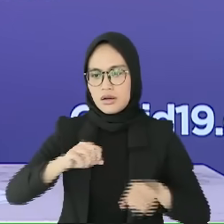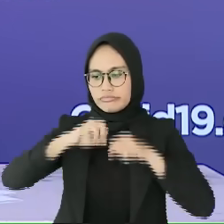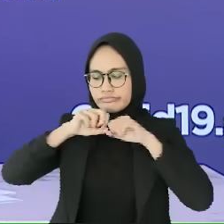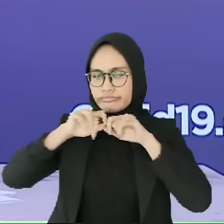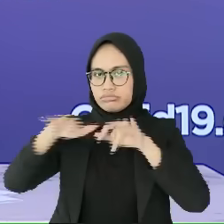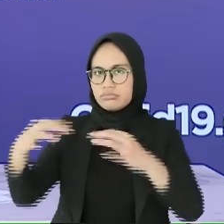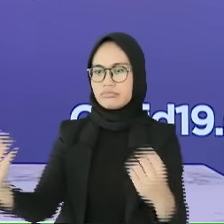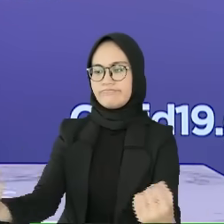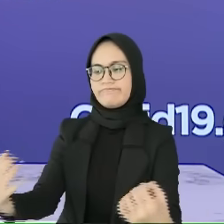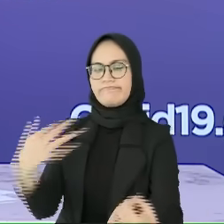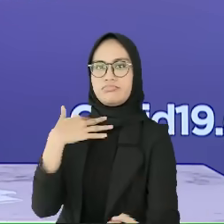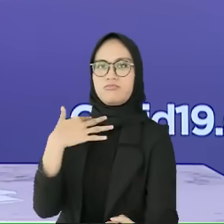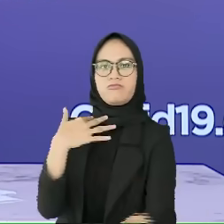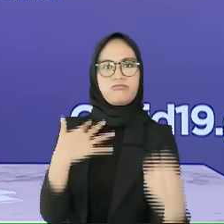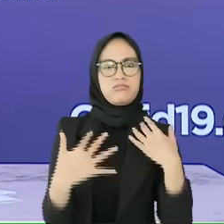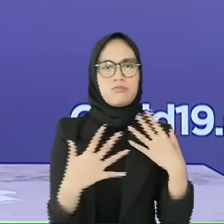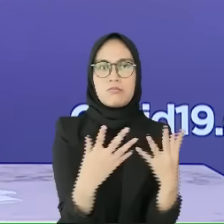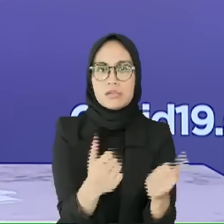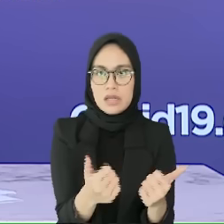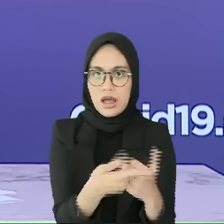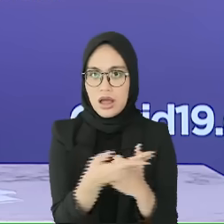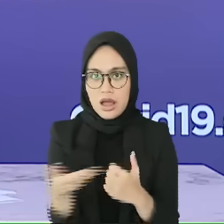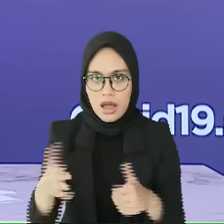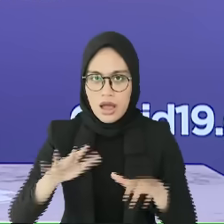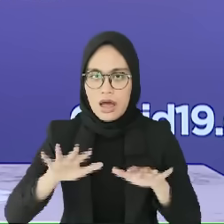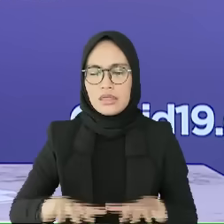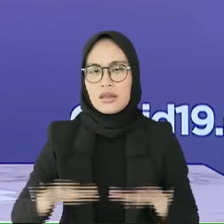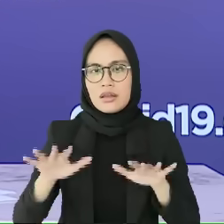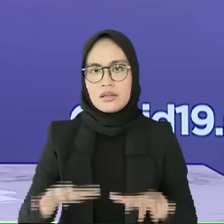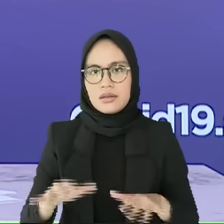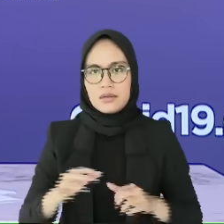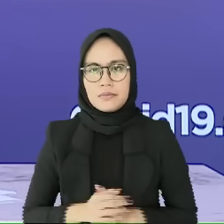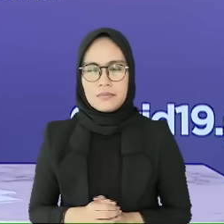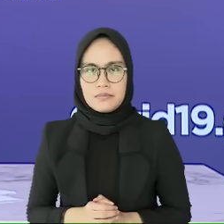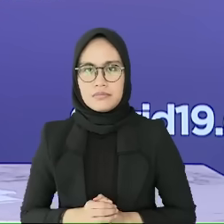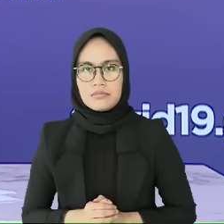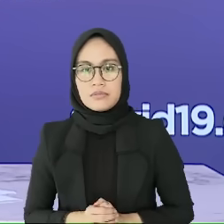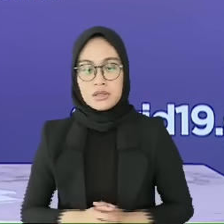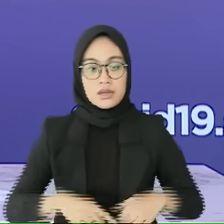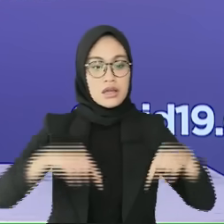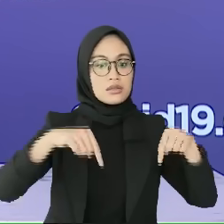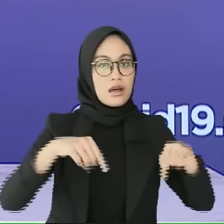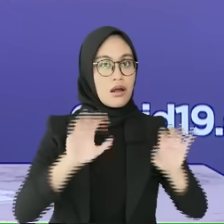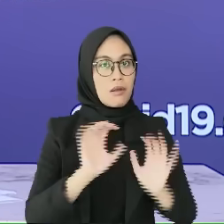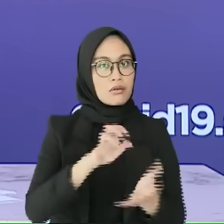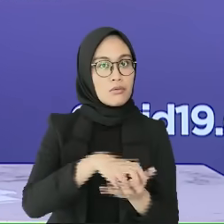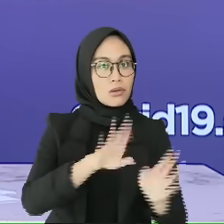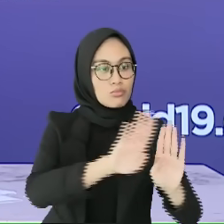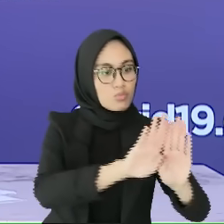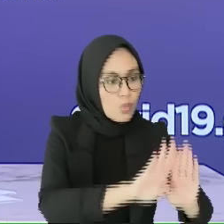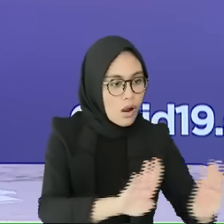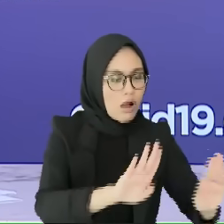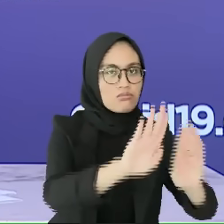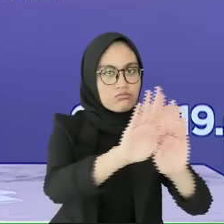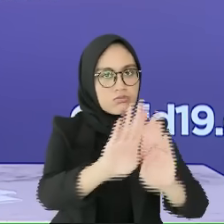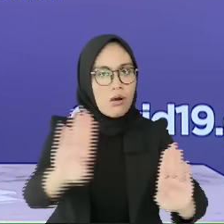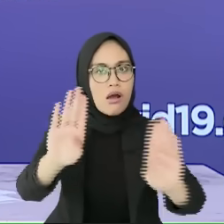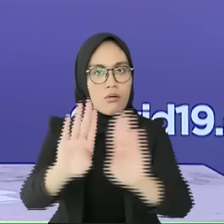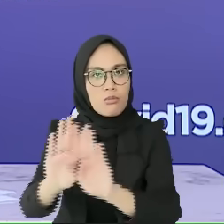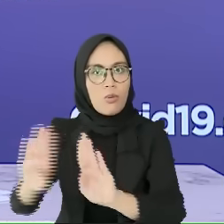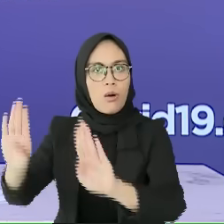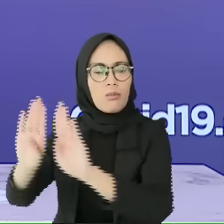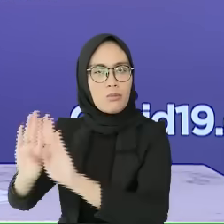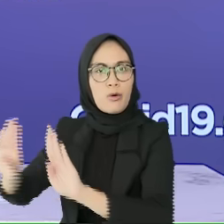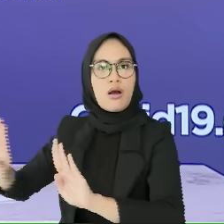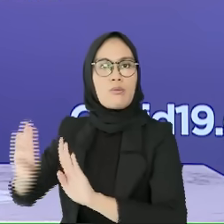Mengingat semakin lama, semakin banyak sektor sosial masyarakat yang dibuka secara bertahap secara nasional dan akan ada beberapa